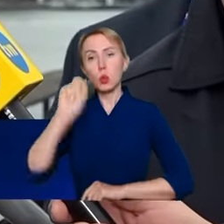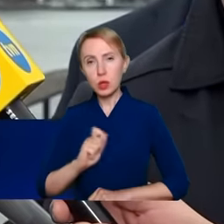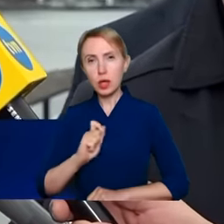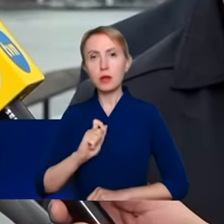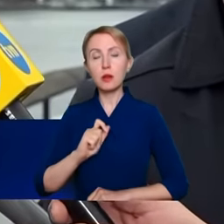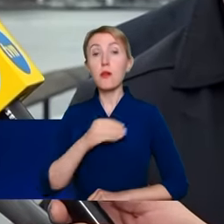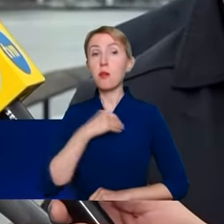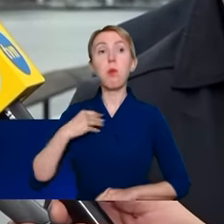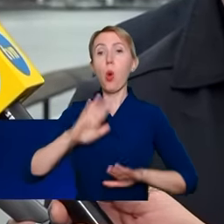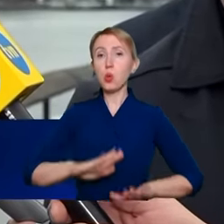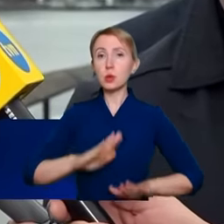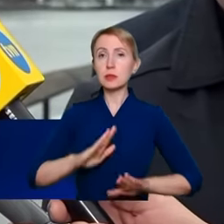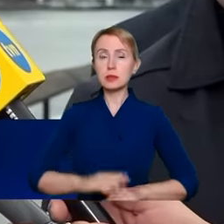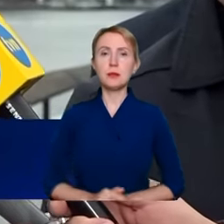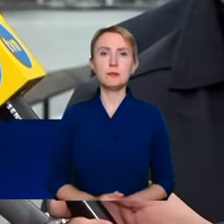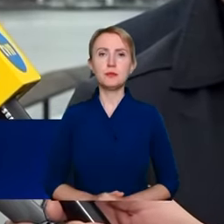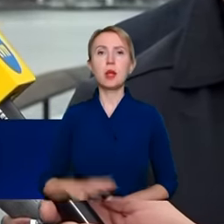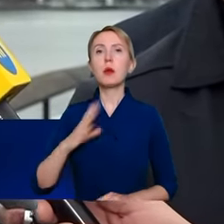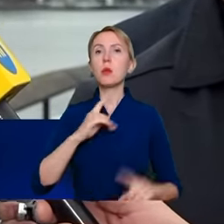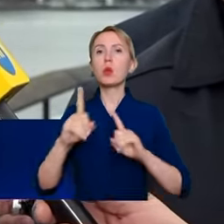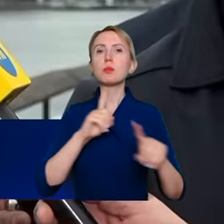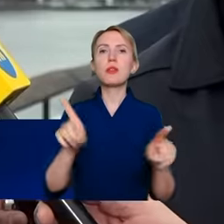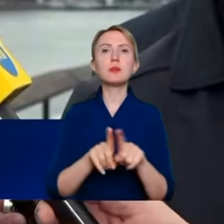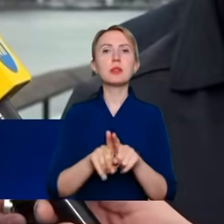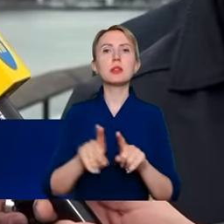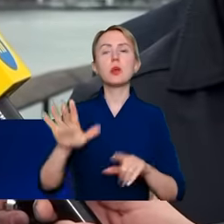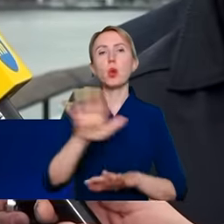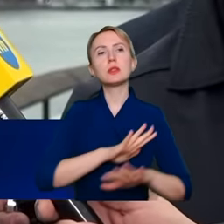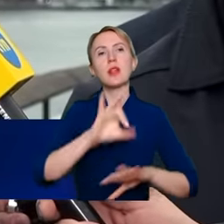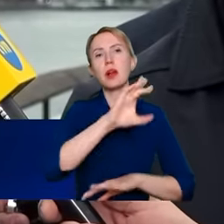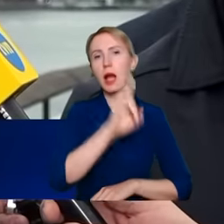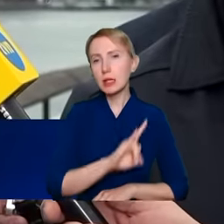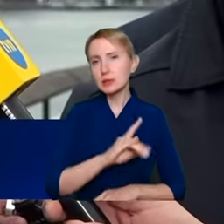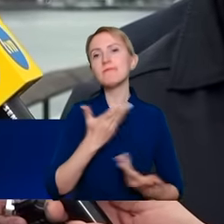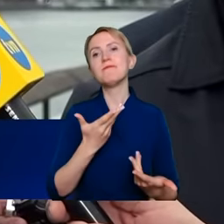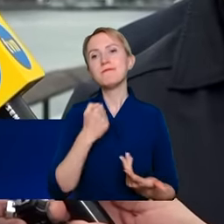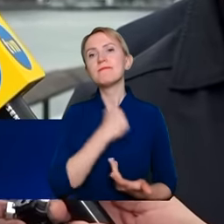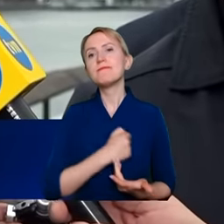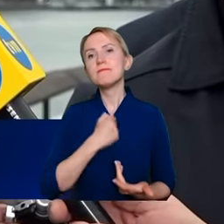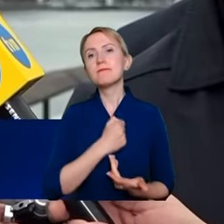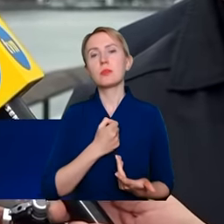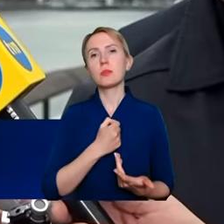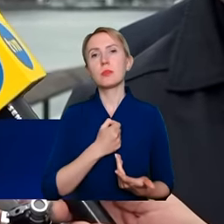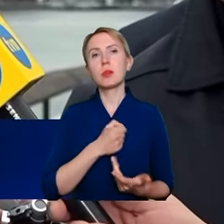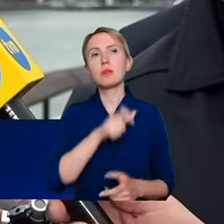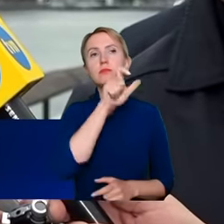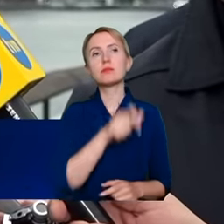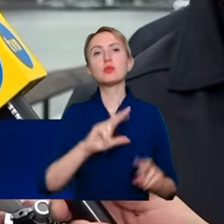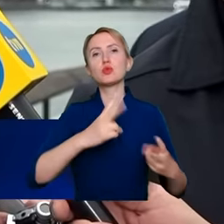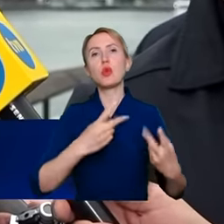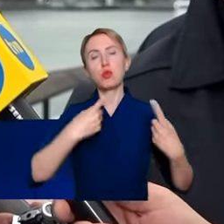Polsce, no ale rozmawialiśmy oczywiście również o Strefie Gazy, no niestety o naszym rodaku, który został zabity w